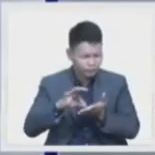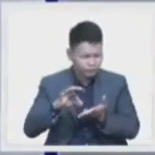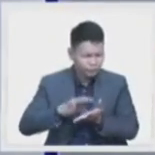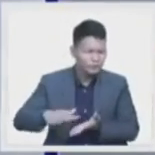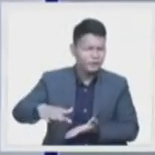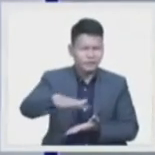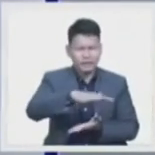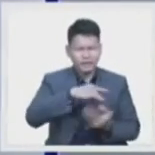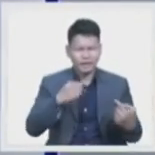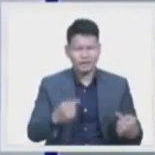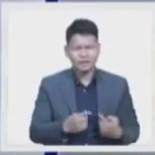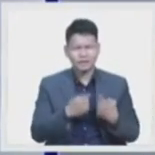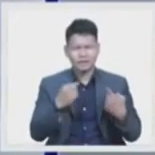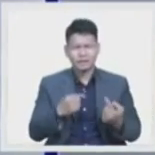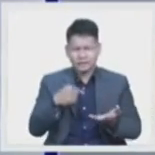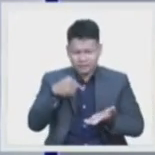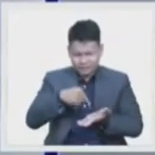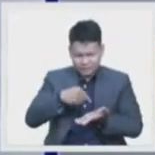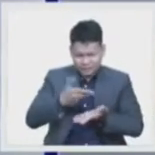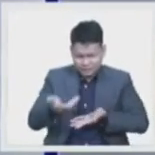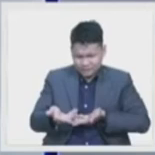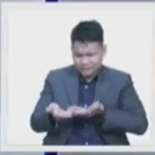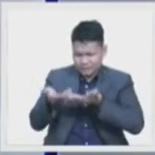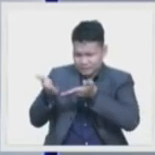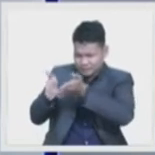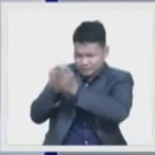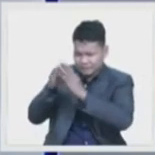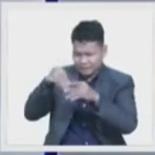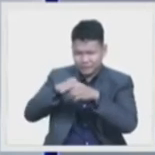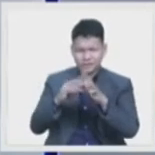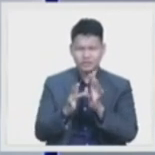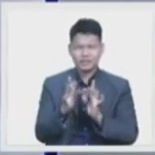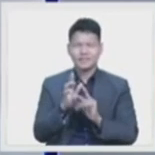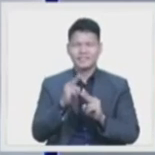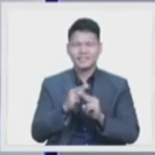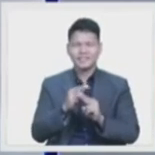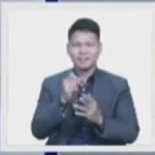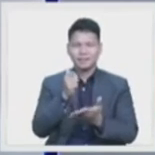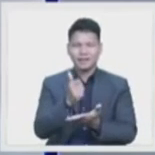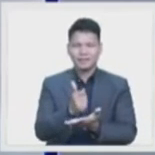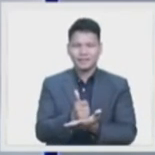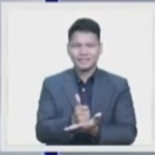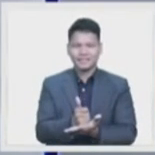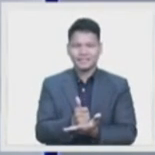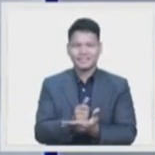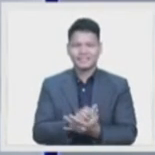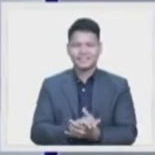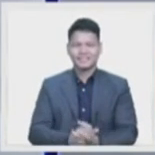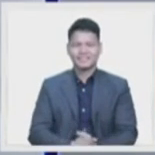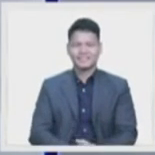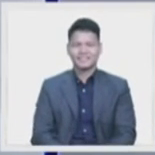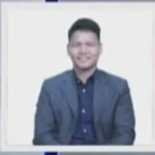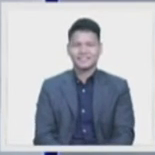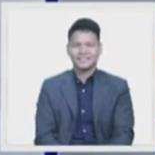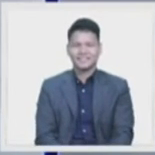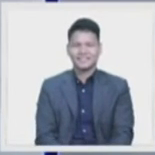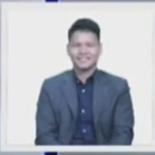mga kasalanan. Amo kining ipangayo sa ngalan ni Jesus. Amen.